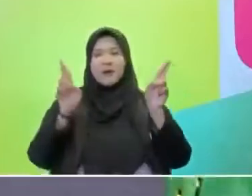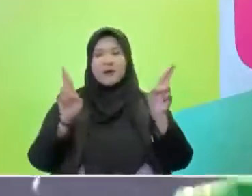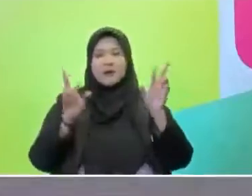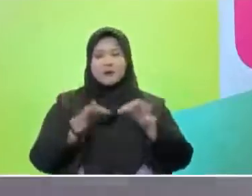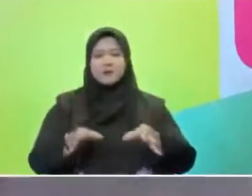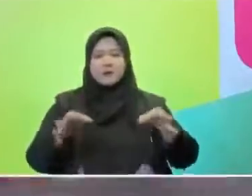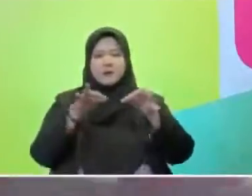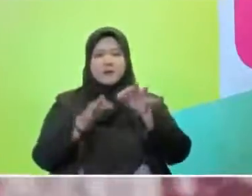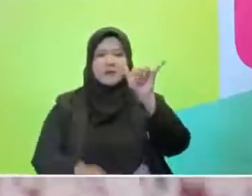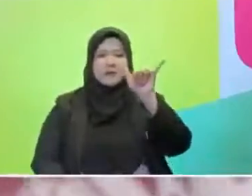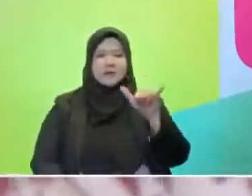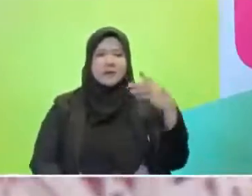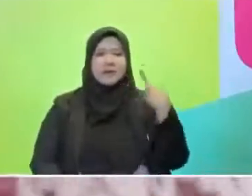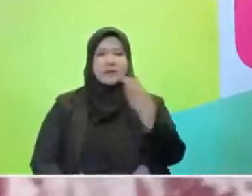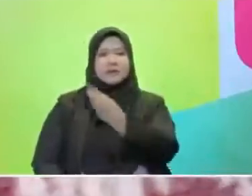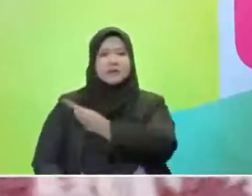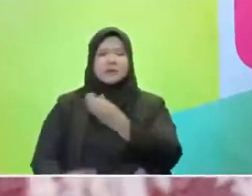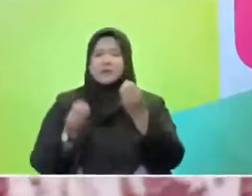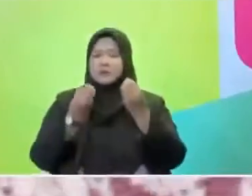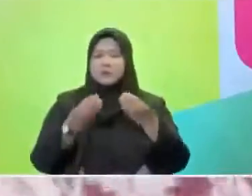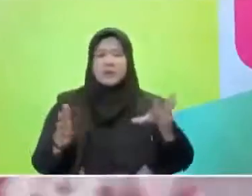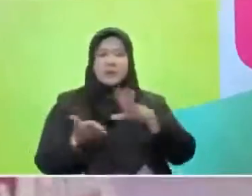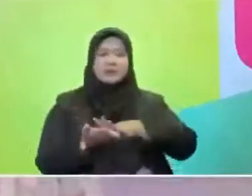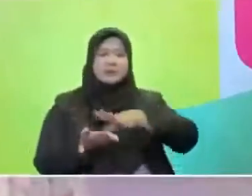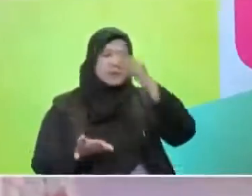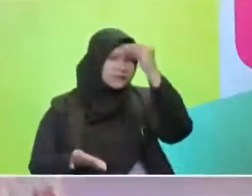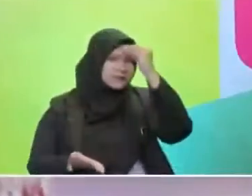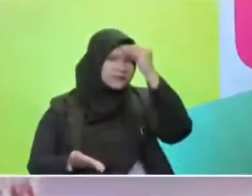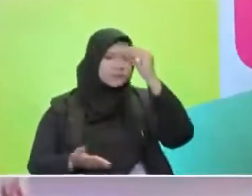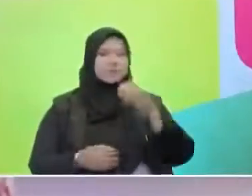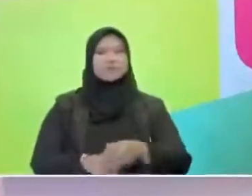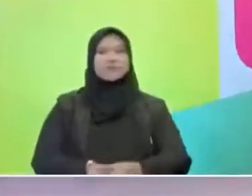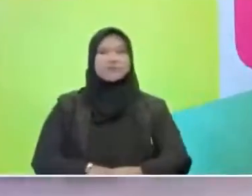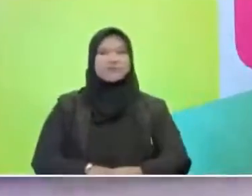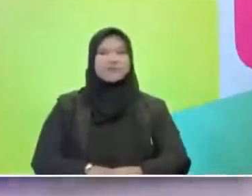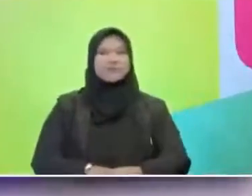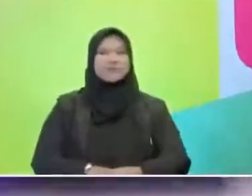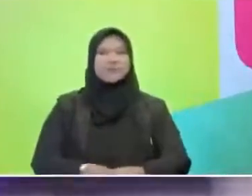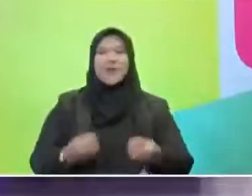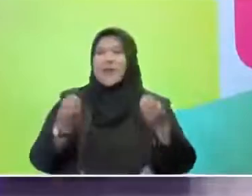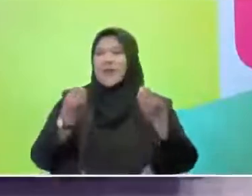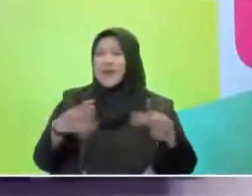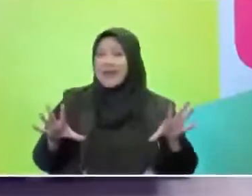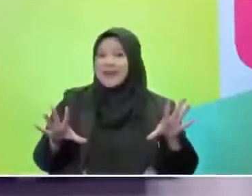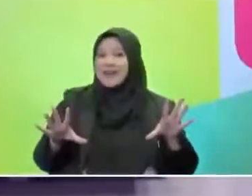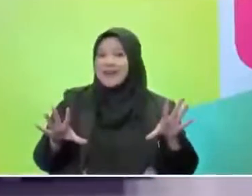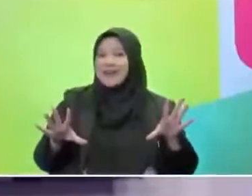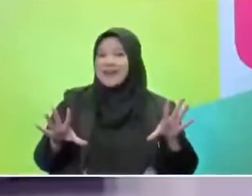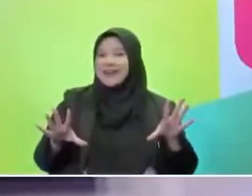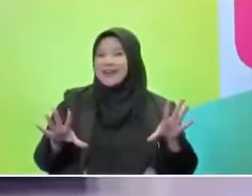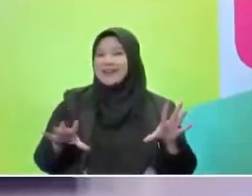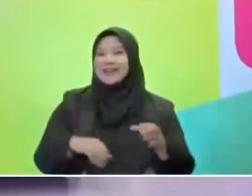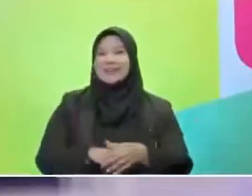Ipavali. Cikgu saya dah gantung. Okey, cikgu dah siap. Dah gantung dah